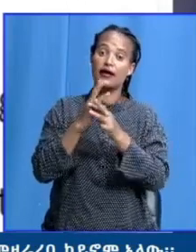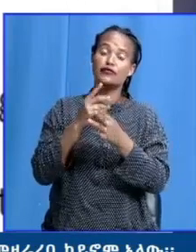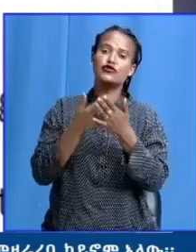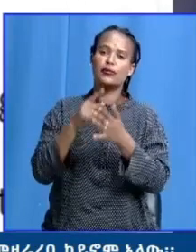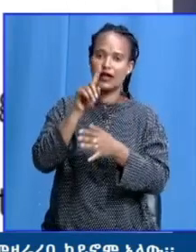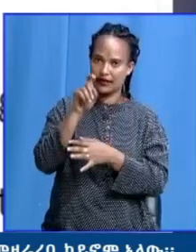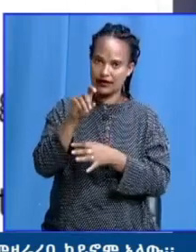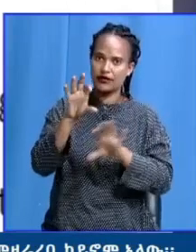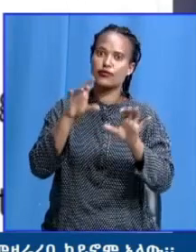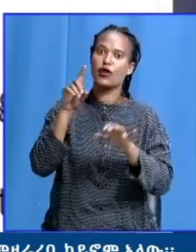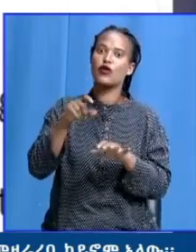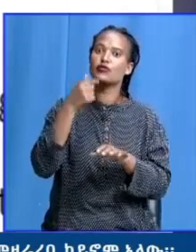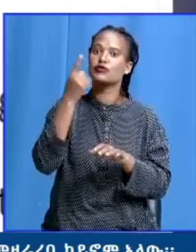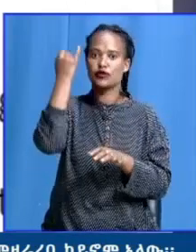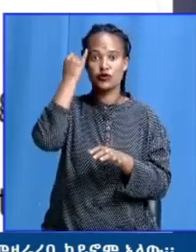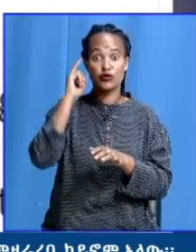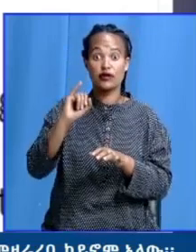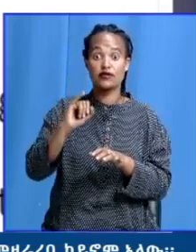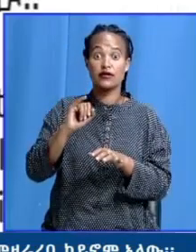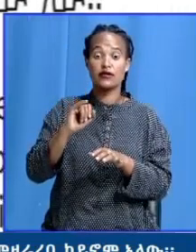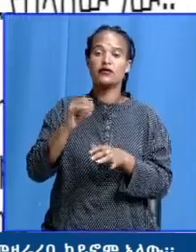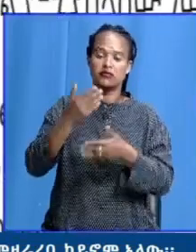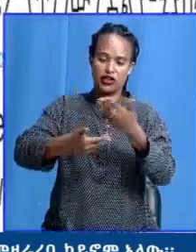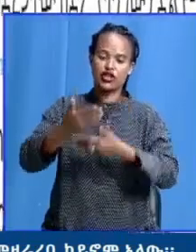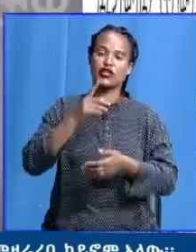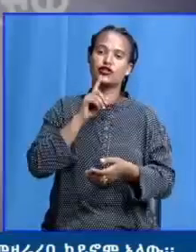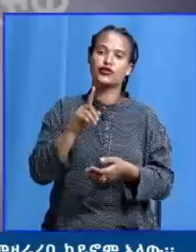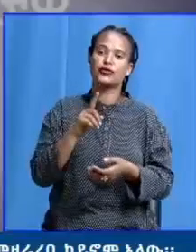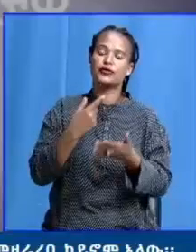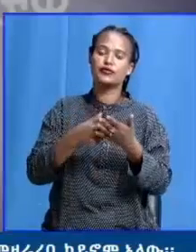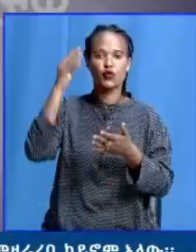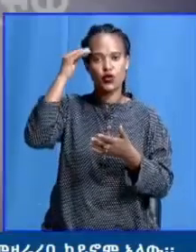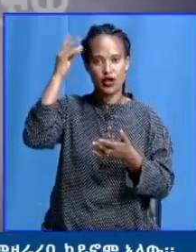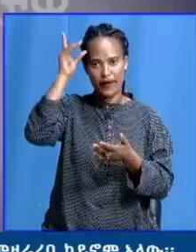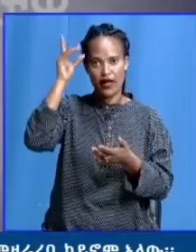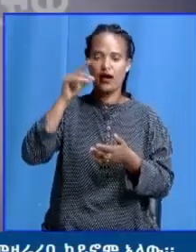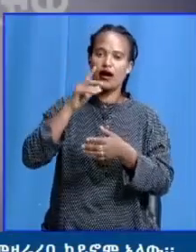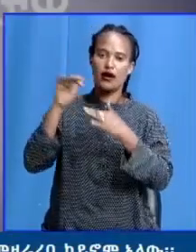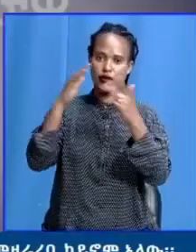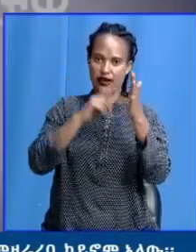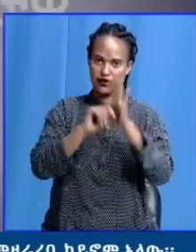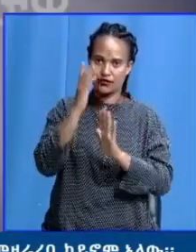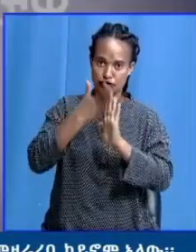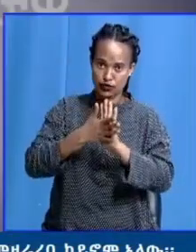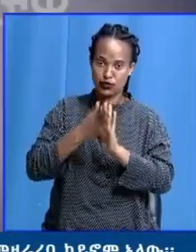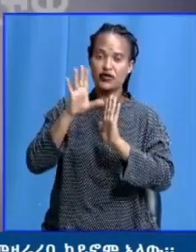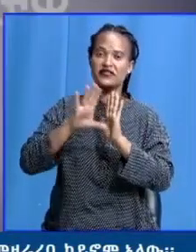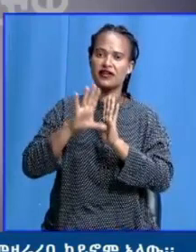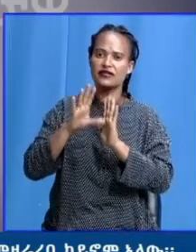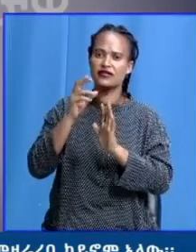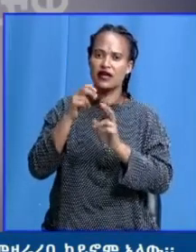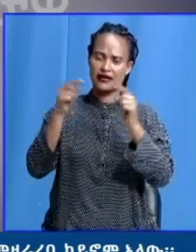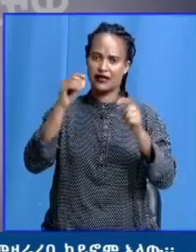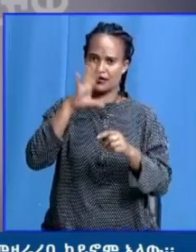ነዚኦም ታሕታት ክገብሩ ኣለዎም ዝብሉ ርእቶታት እናተሸራሸሩ እዮም። ምኮሽ ካፒላ ብወገኑ ኣብ ኩናት ትግራይ ዝፍፀሙ ዘለዉ ግፍዕታት ገበናን